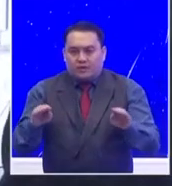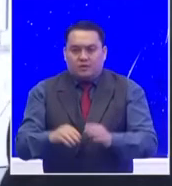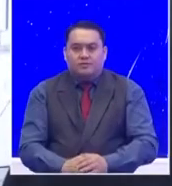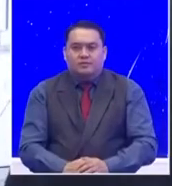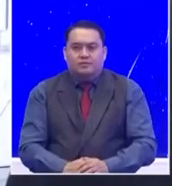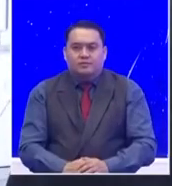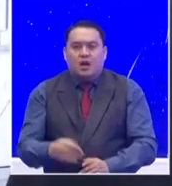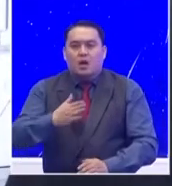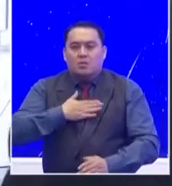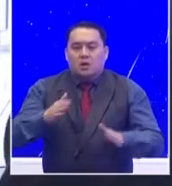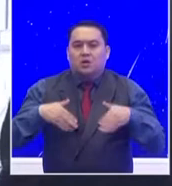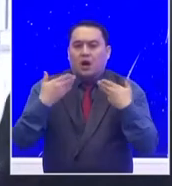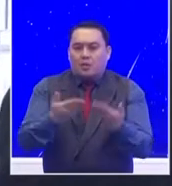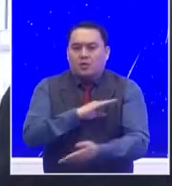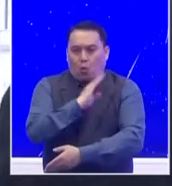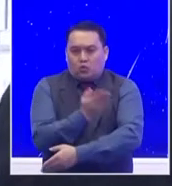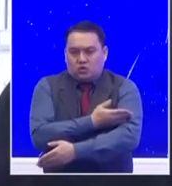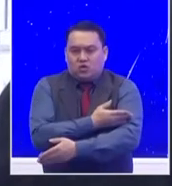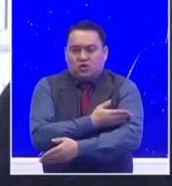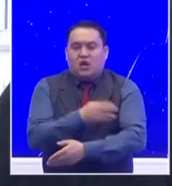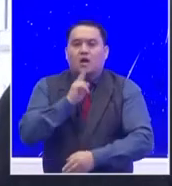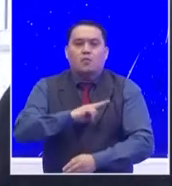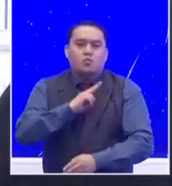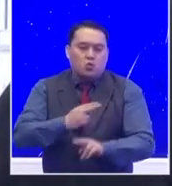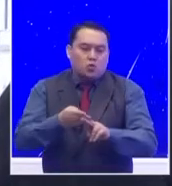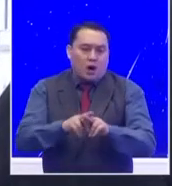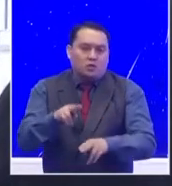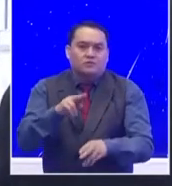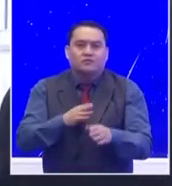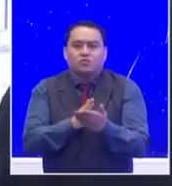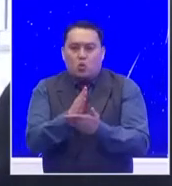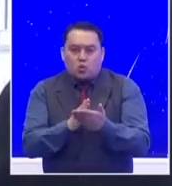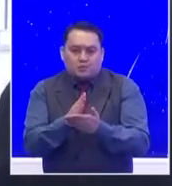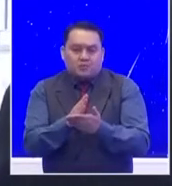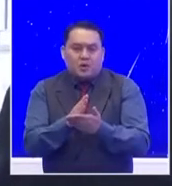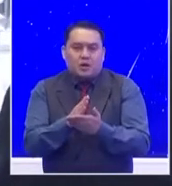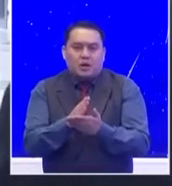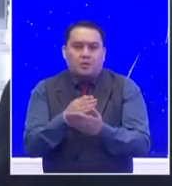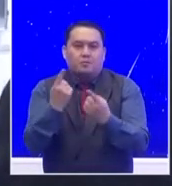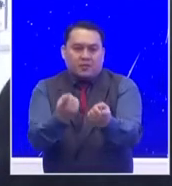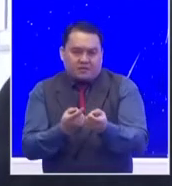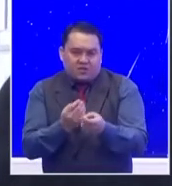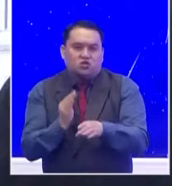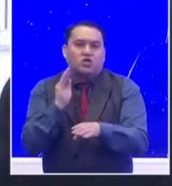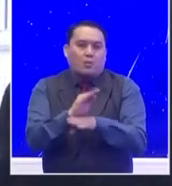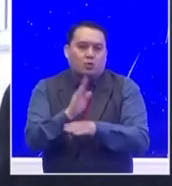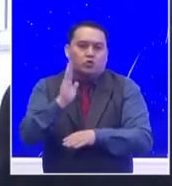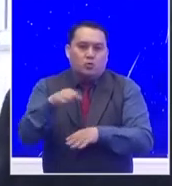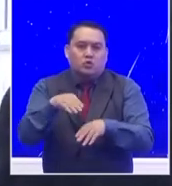Мы рекомендовали усилить, конечно, работу вот именно этих служб. Кроме этого, будут привлечены